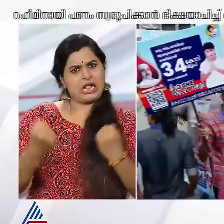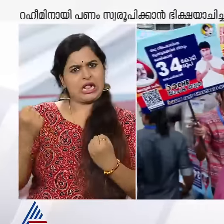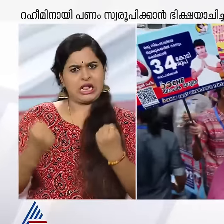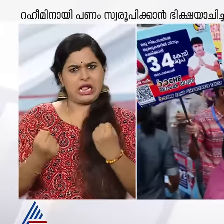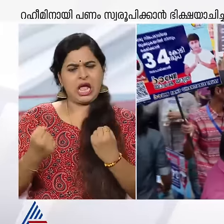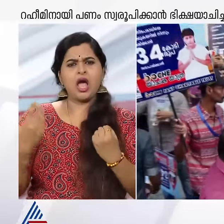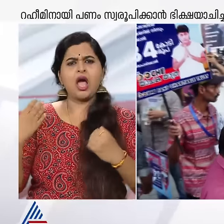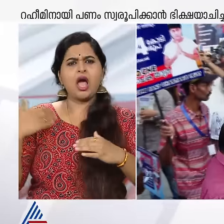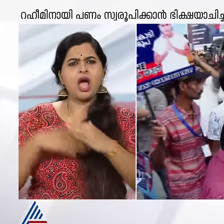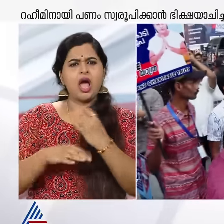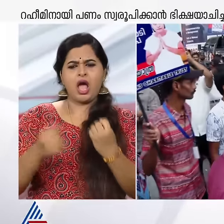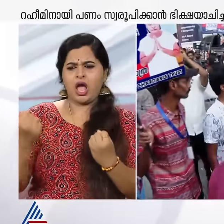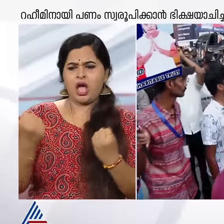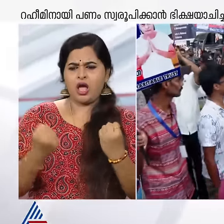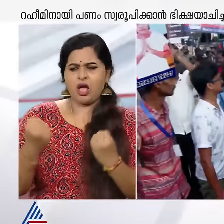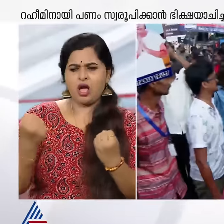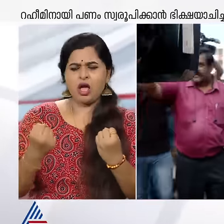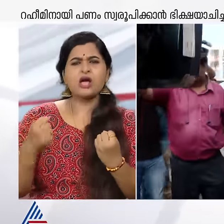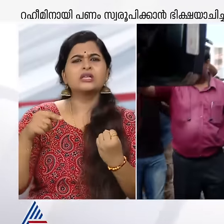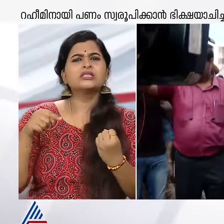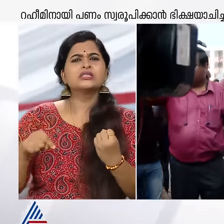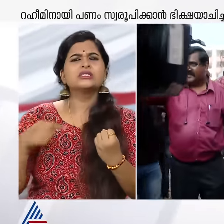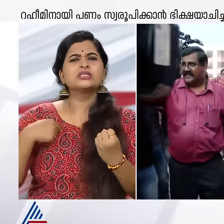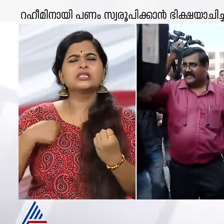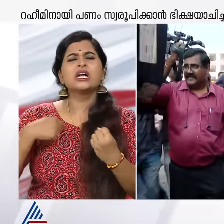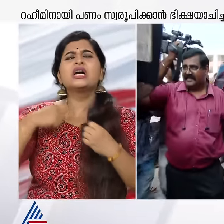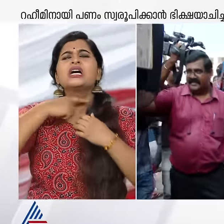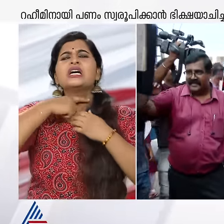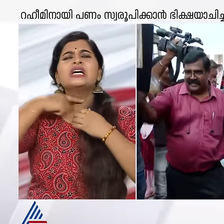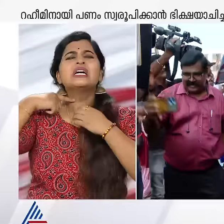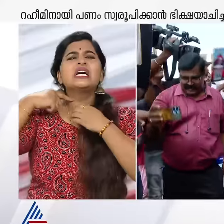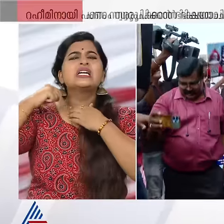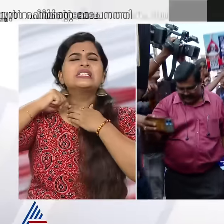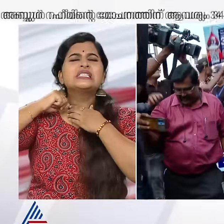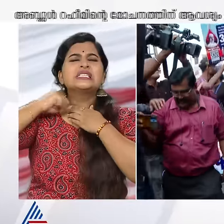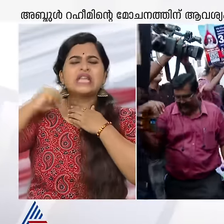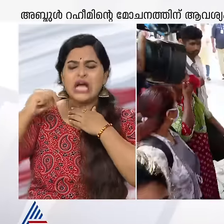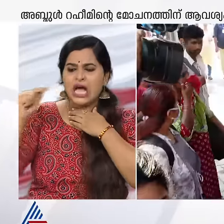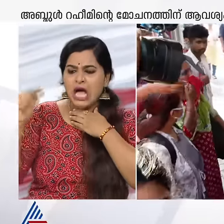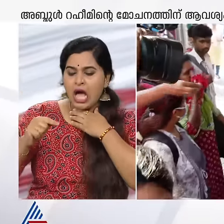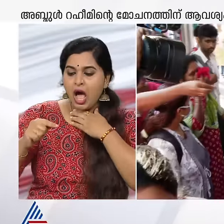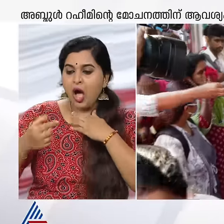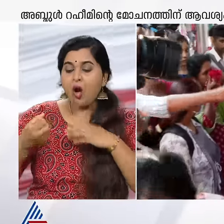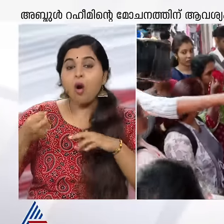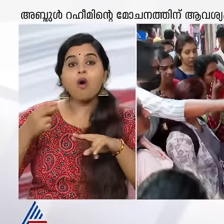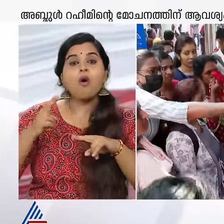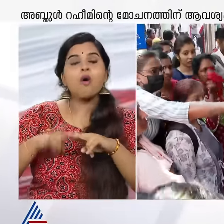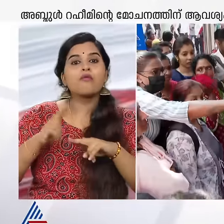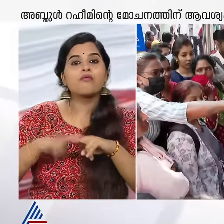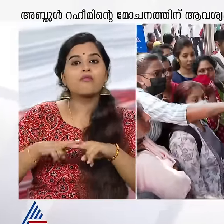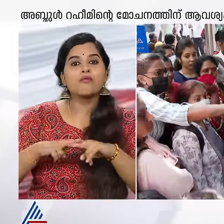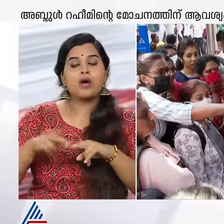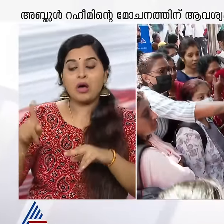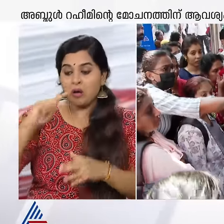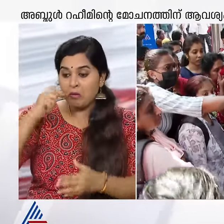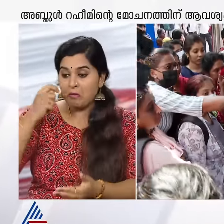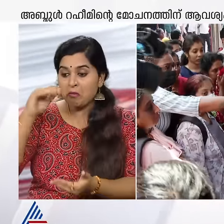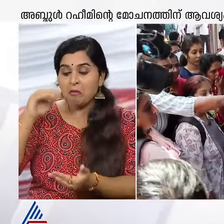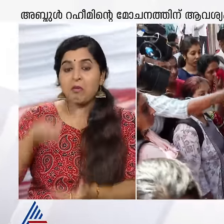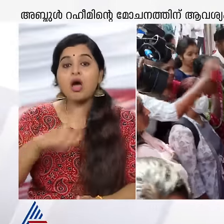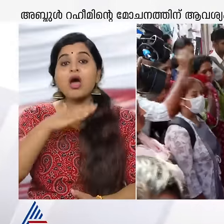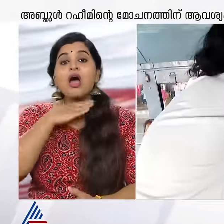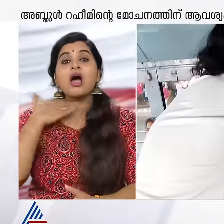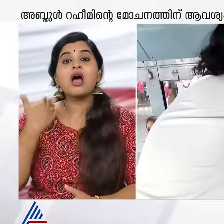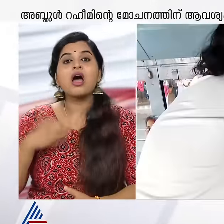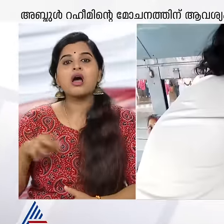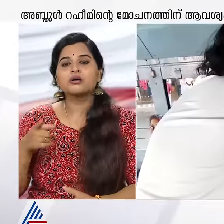അബ്ദുൾ റഹീമിന്റെ കൈതട്ടി കഴുത്തിൽ ഘടിപ്പിച്ചിരുന്ന ജീവൻ രക്ഷാ ഉപകരണം നിലച്ചുപോയി. ഇതാണ് മരണത്തിന് കാരണമെന്ന് കണ്ടെത്തിയാണ് കോടതി ശിക്ഷ